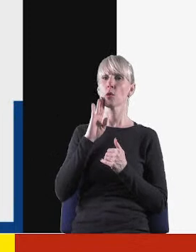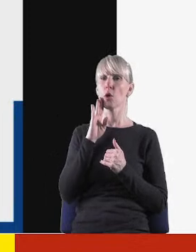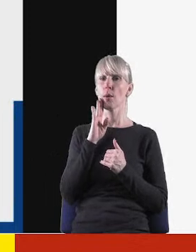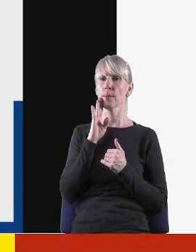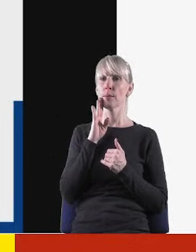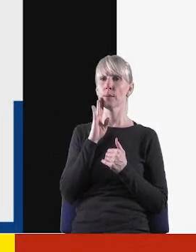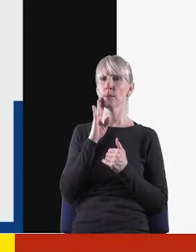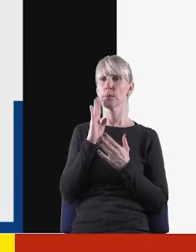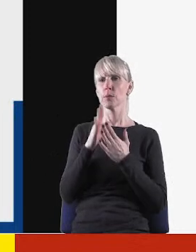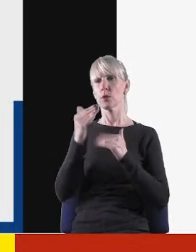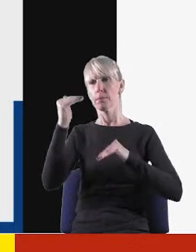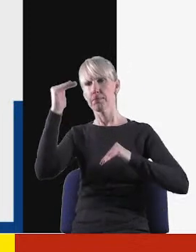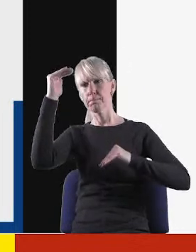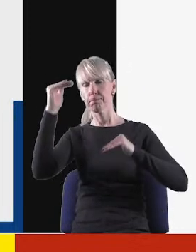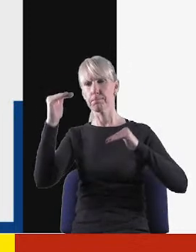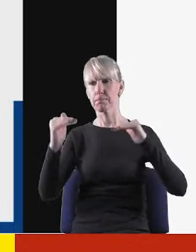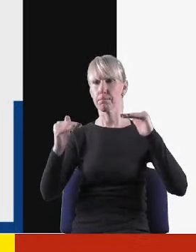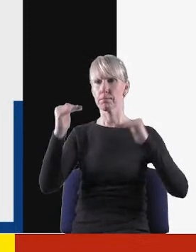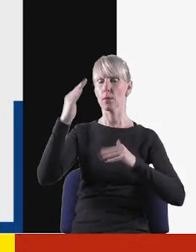tych słuchaczy. Na